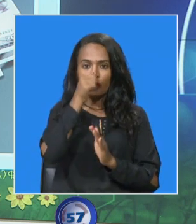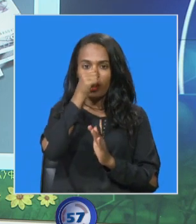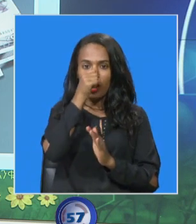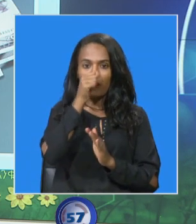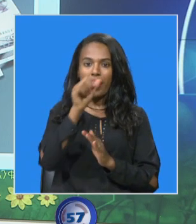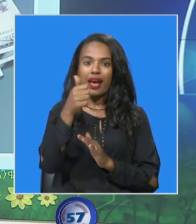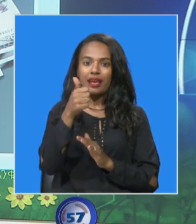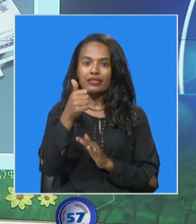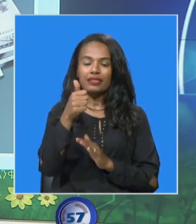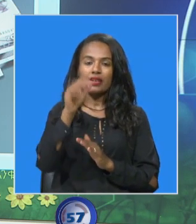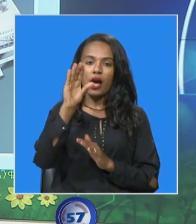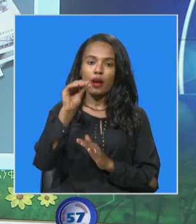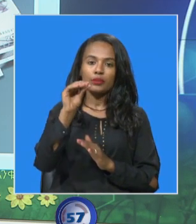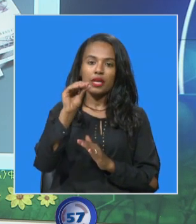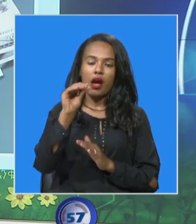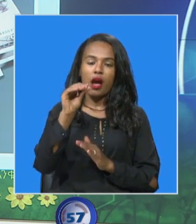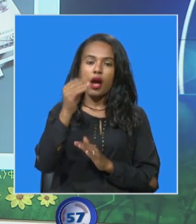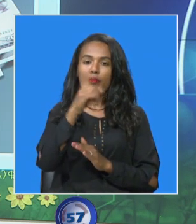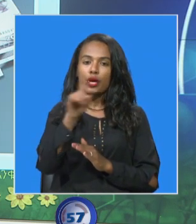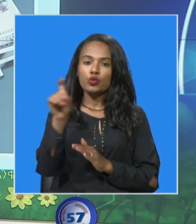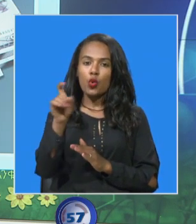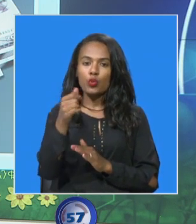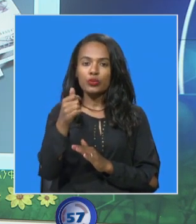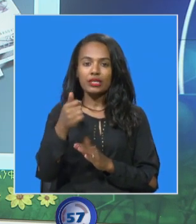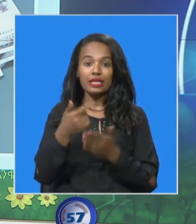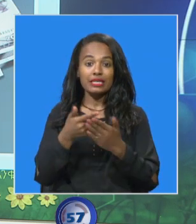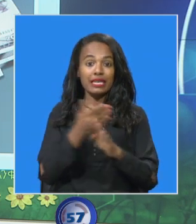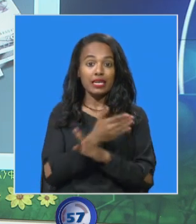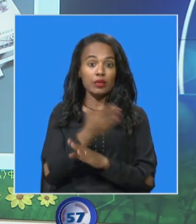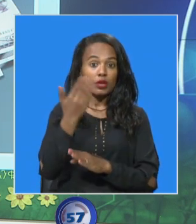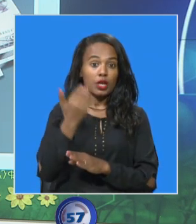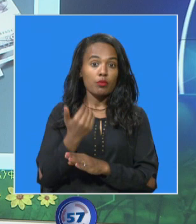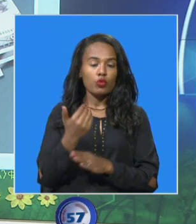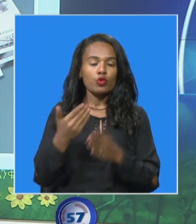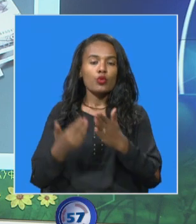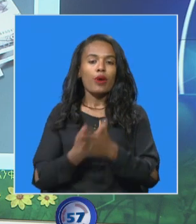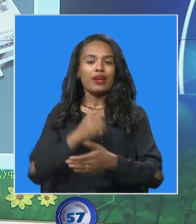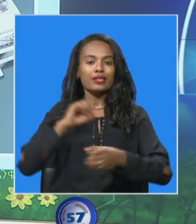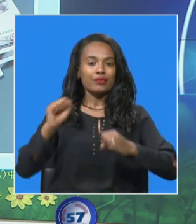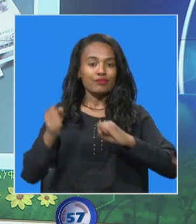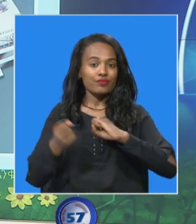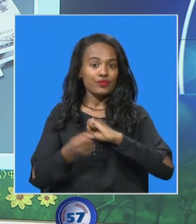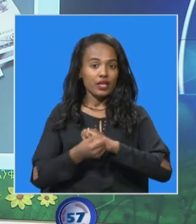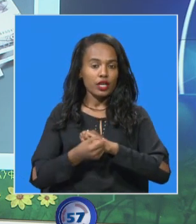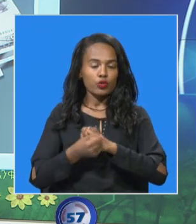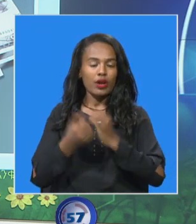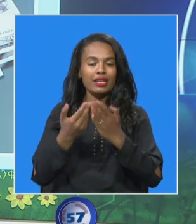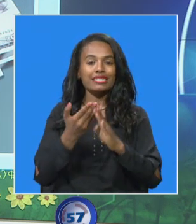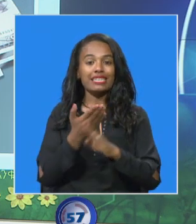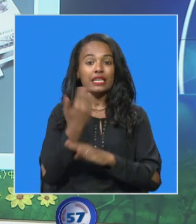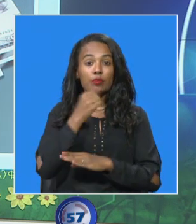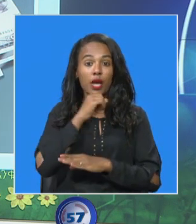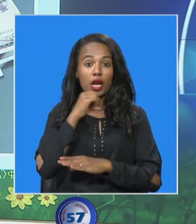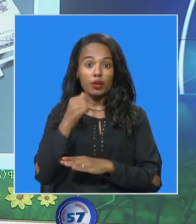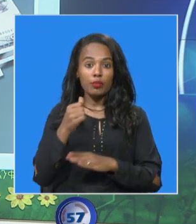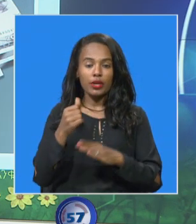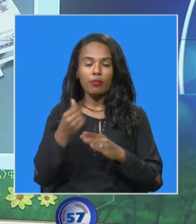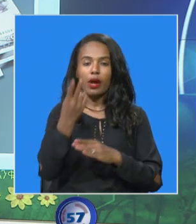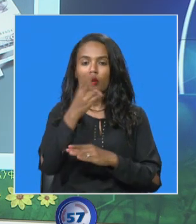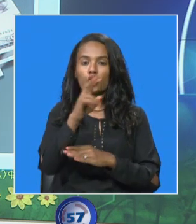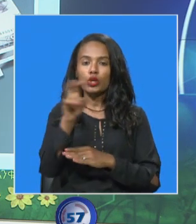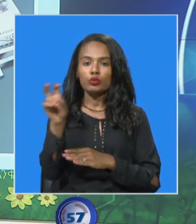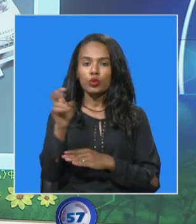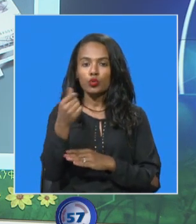ባለ 10፣ 50ና 100 ብር ኖቶችን ከዚህ ቀደም የነበሩትን በአዲስ ቀይራለች። ከዚህ ቀደም ያልነበረ ባለ